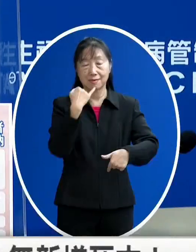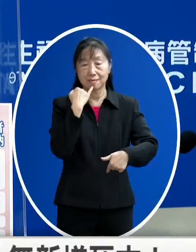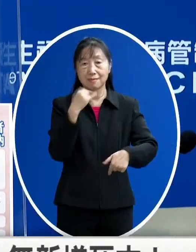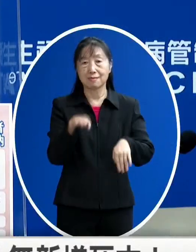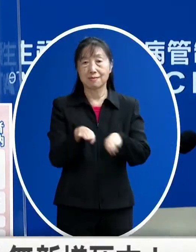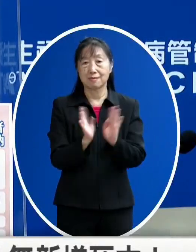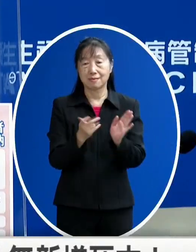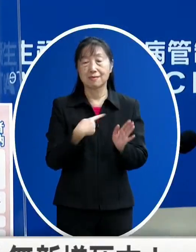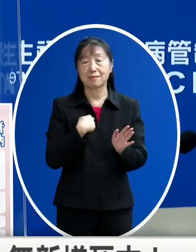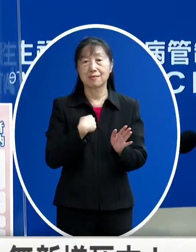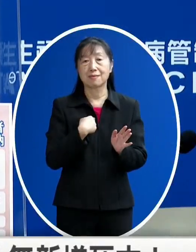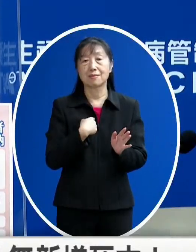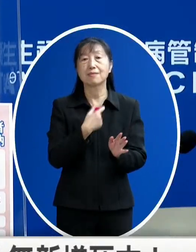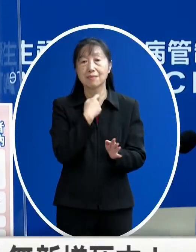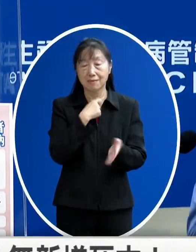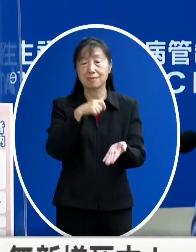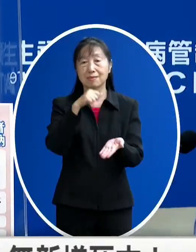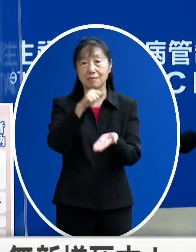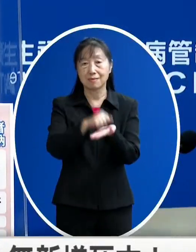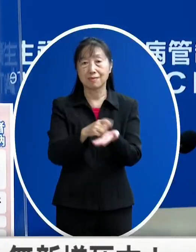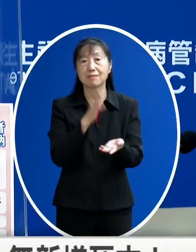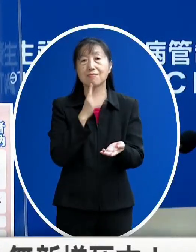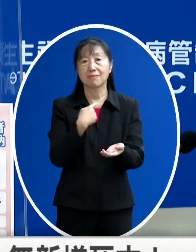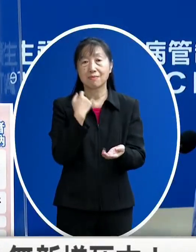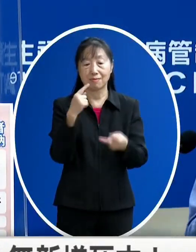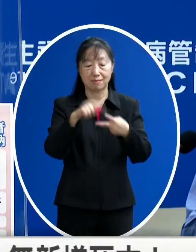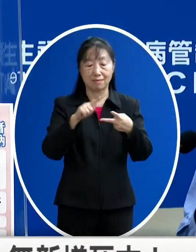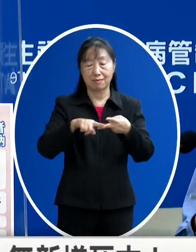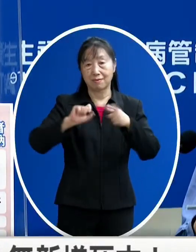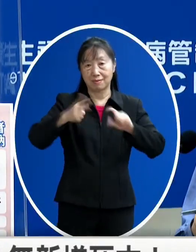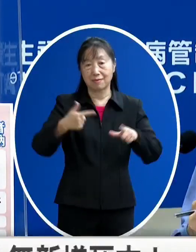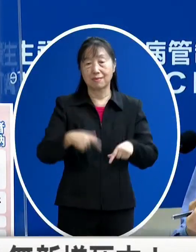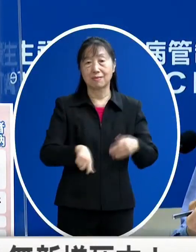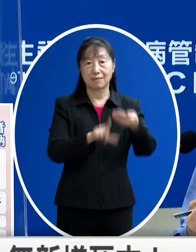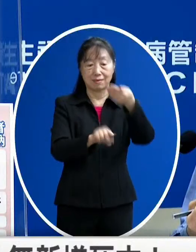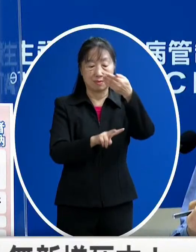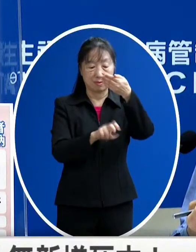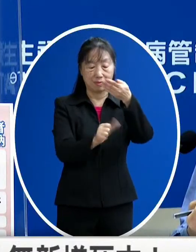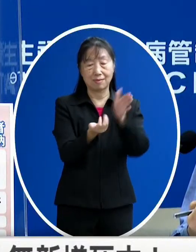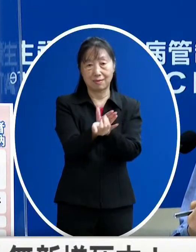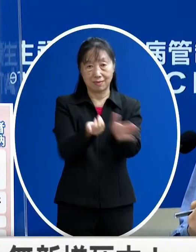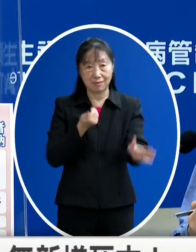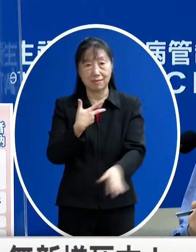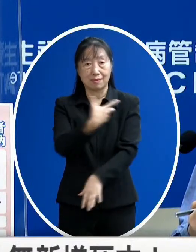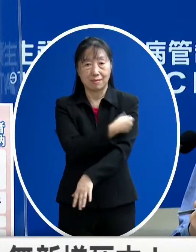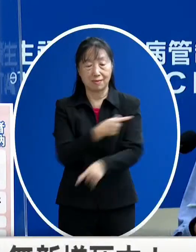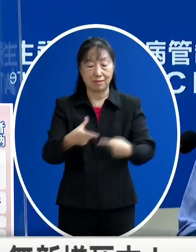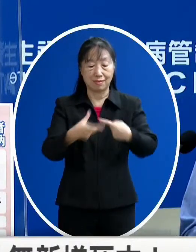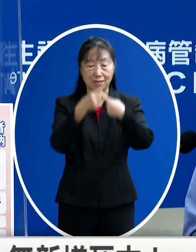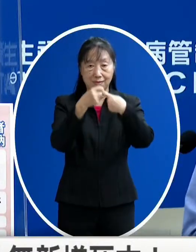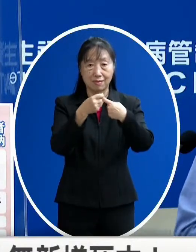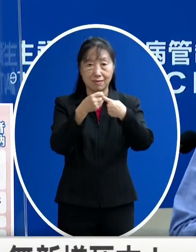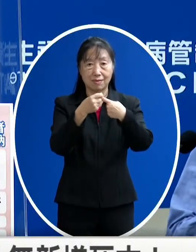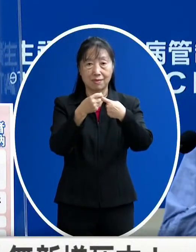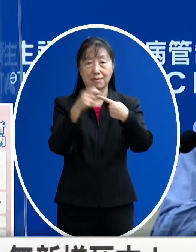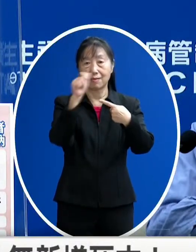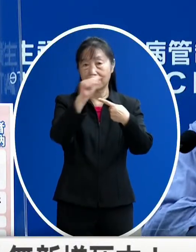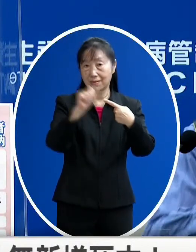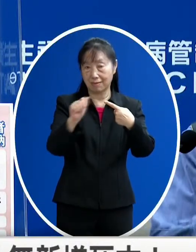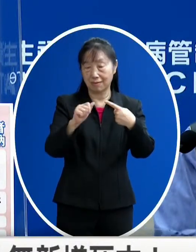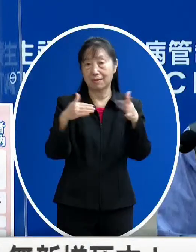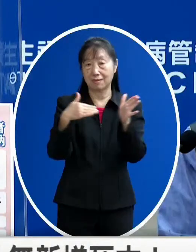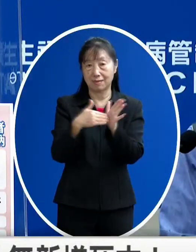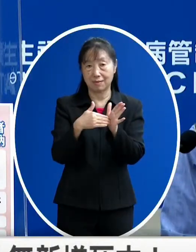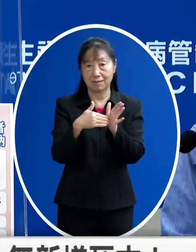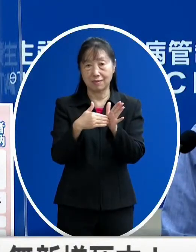个混打。那混打的对象是9月25号前已经接种第一剂 A G 疫